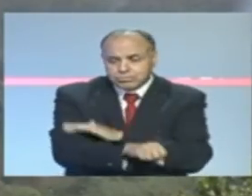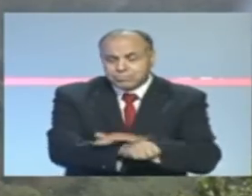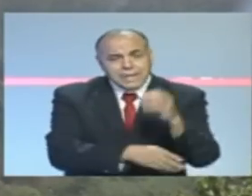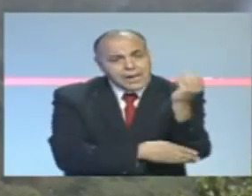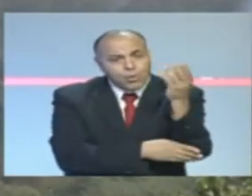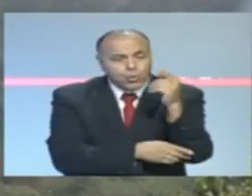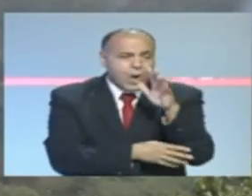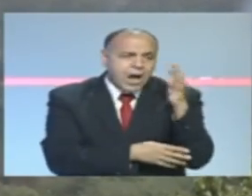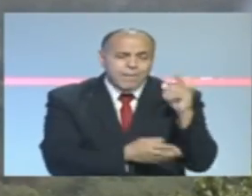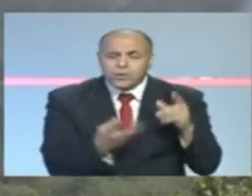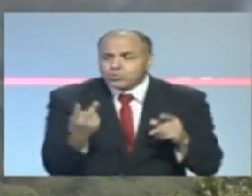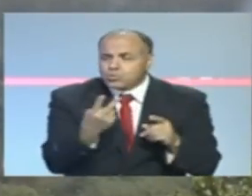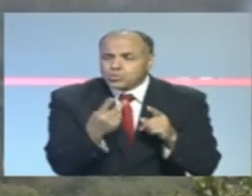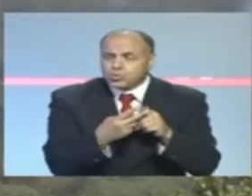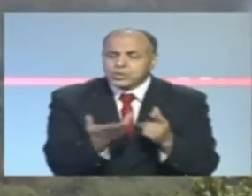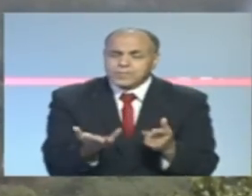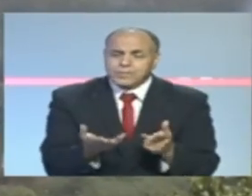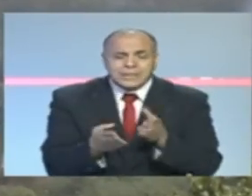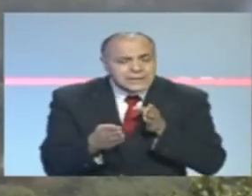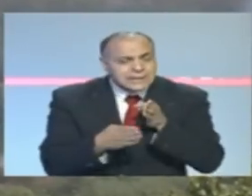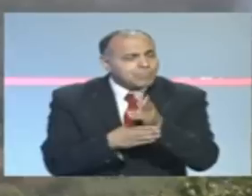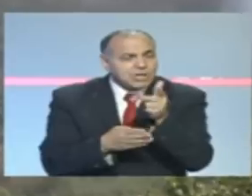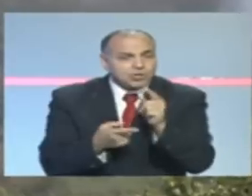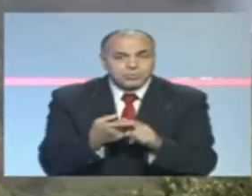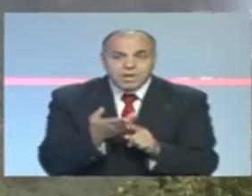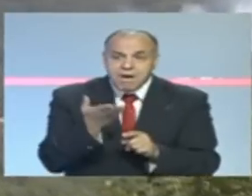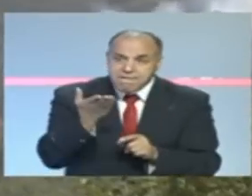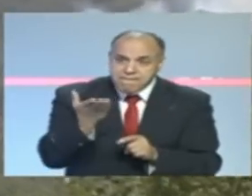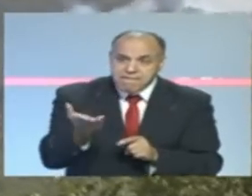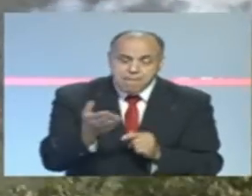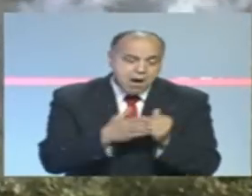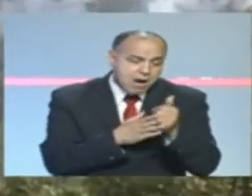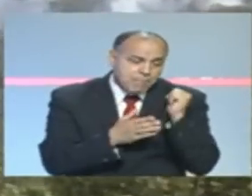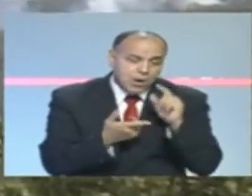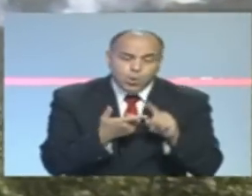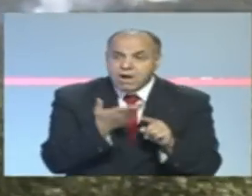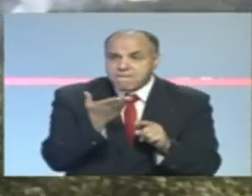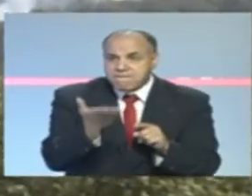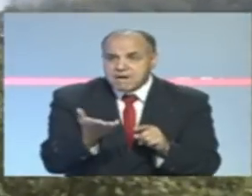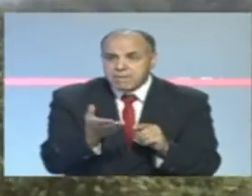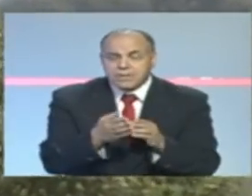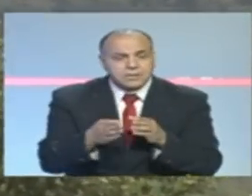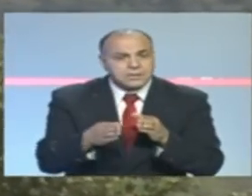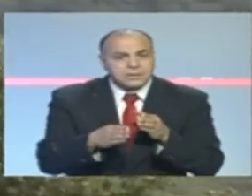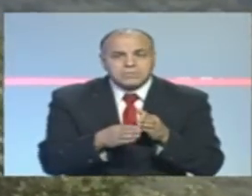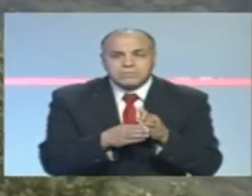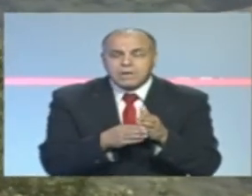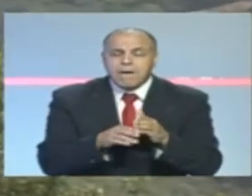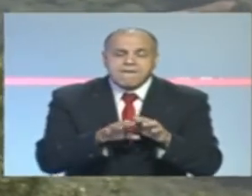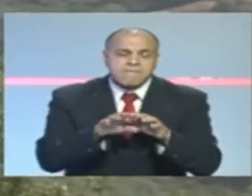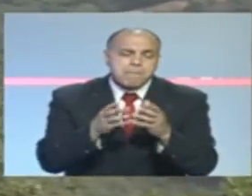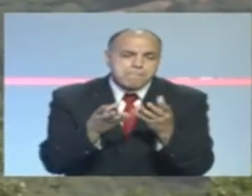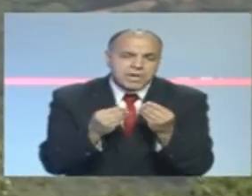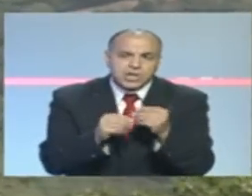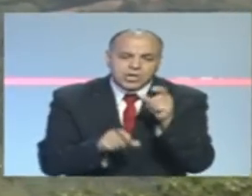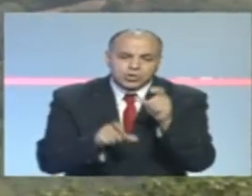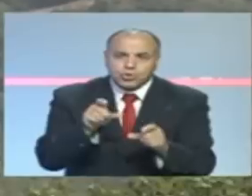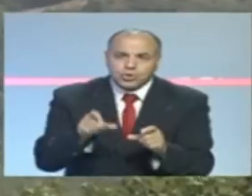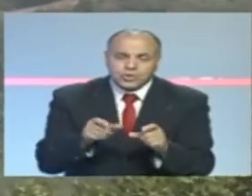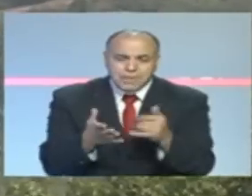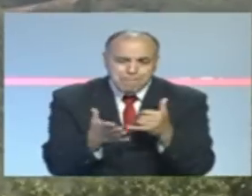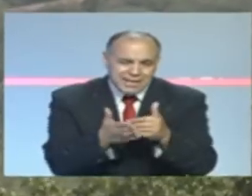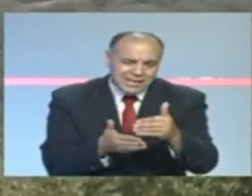الغابات و اعوان الحمايه المدنيه هناك البارح ثمه عمليات اجلاء خاصه في اه دوار